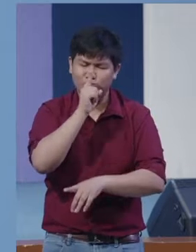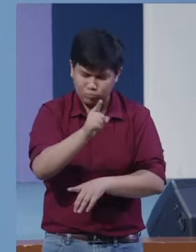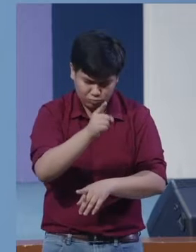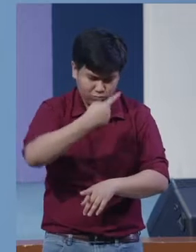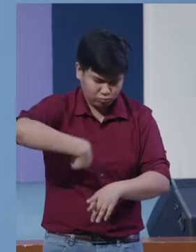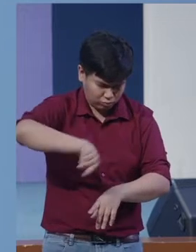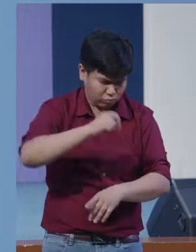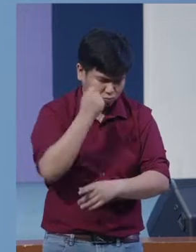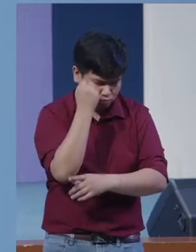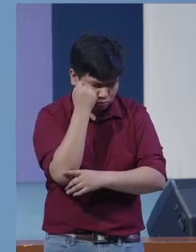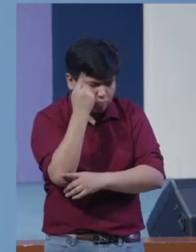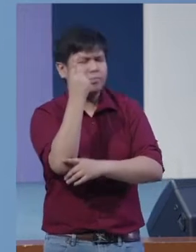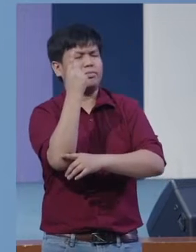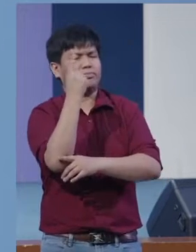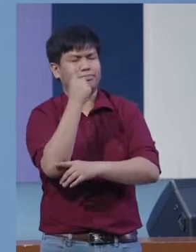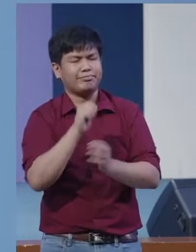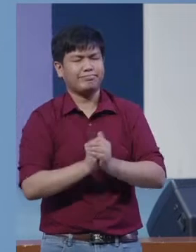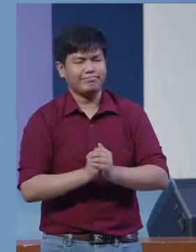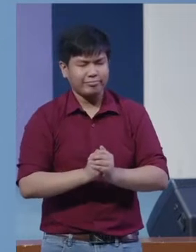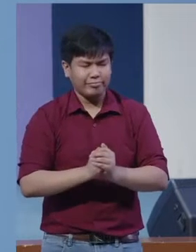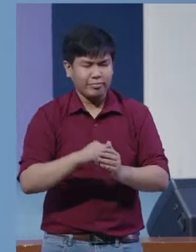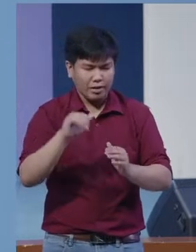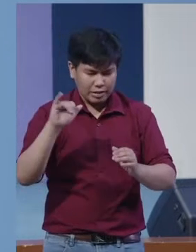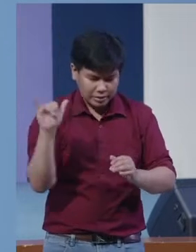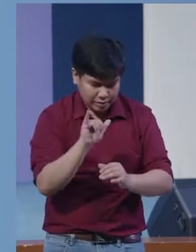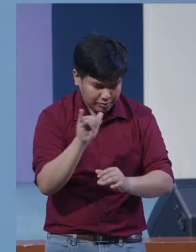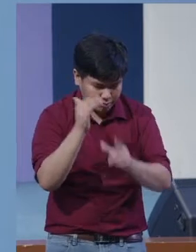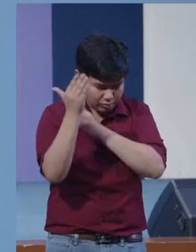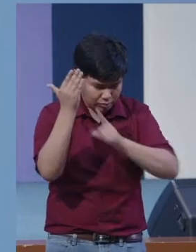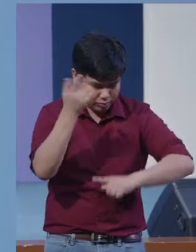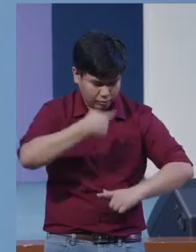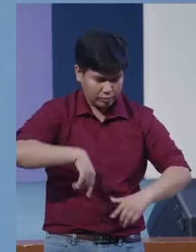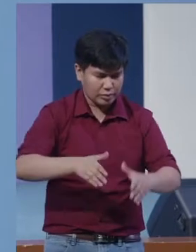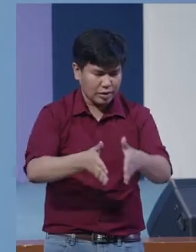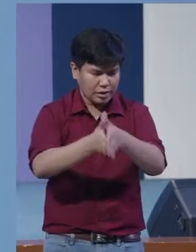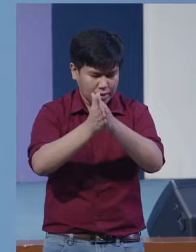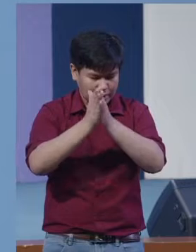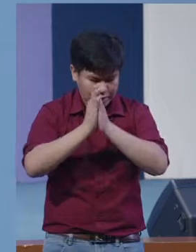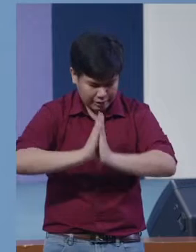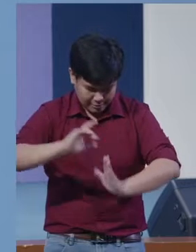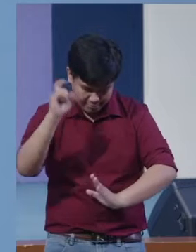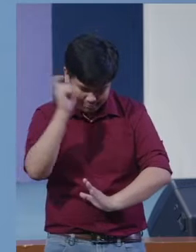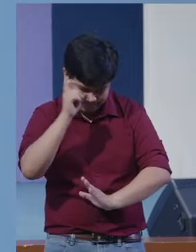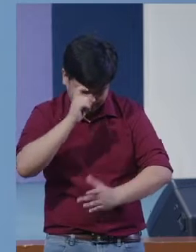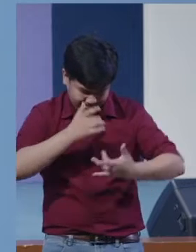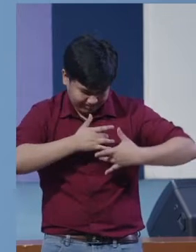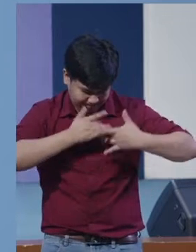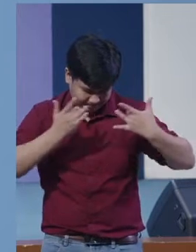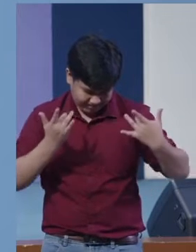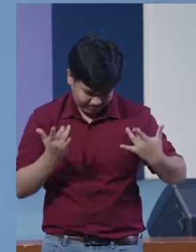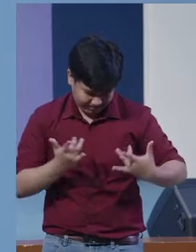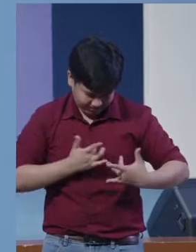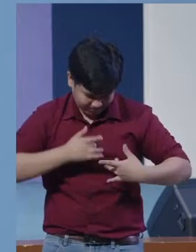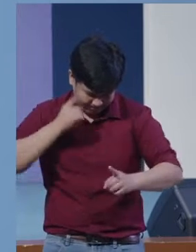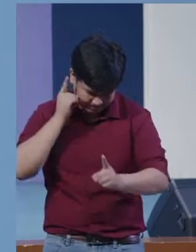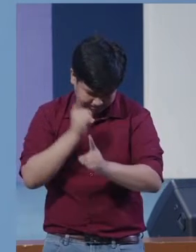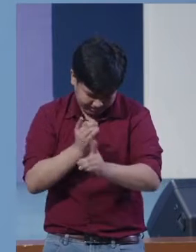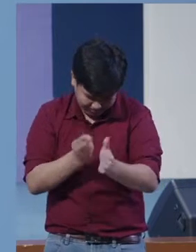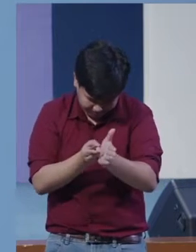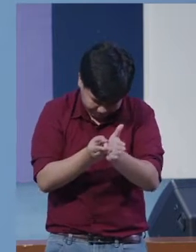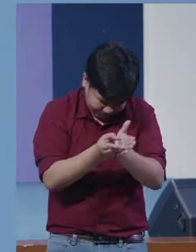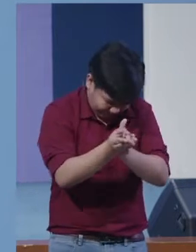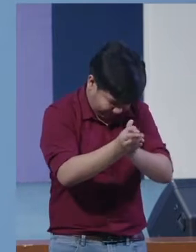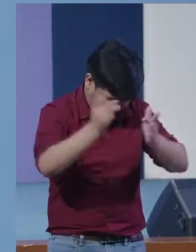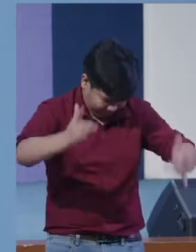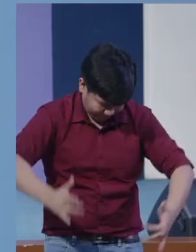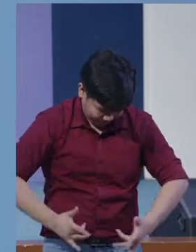maintindihan. Higit pa rito, Panginoon, dalangin namin na ito ay tumimo sa aming mga puso at isipan at aming maipamuhay